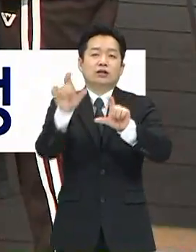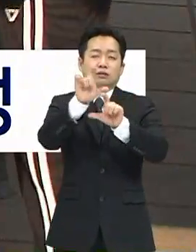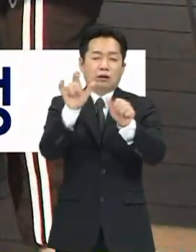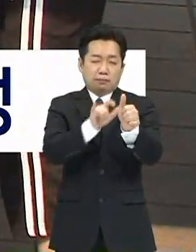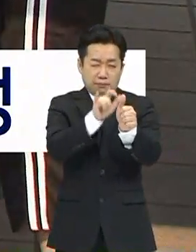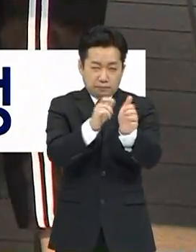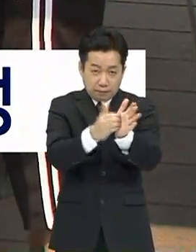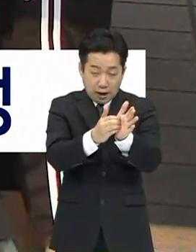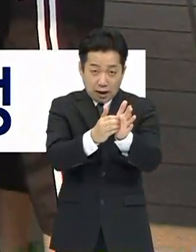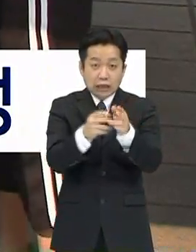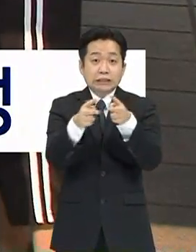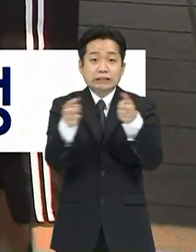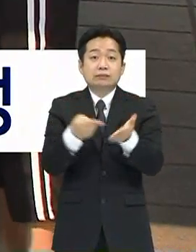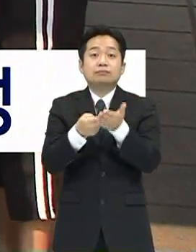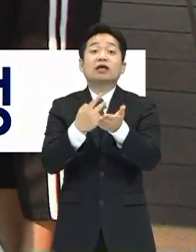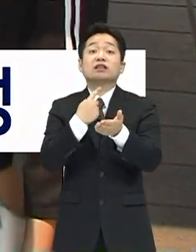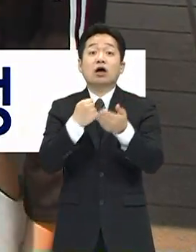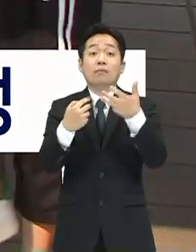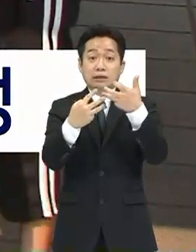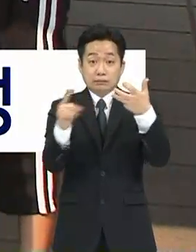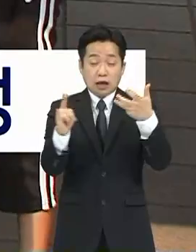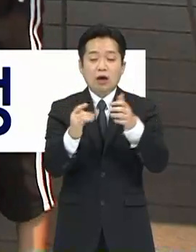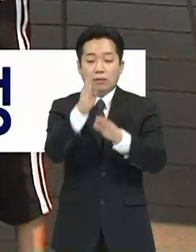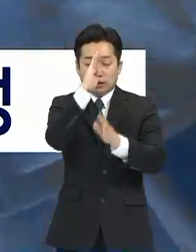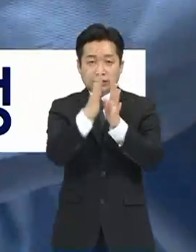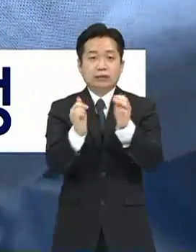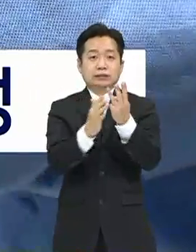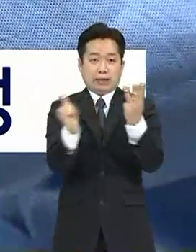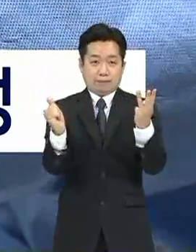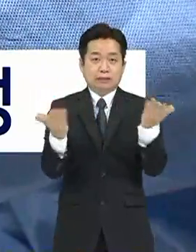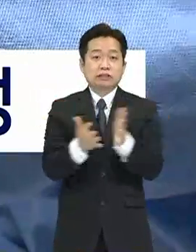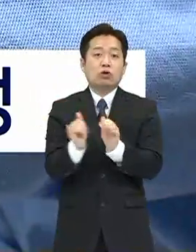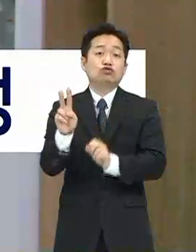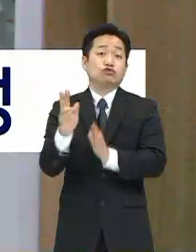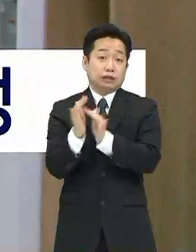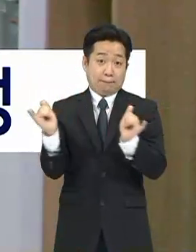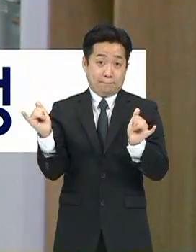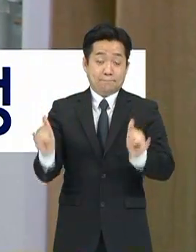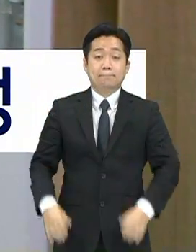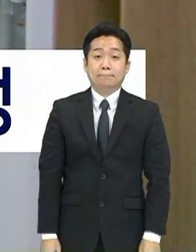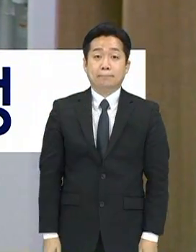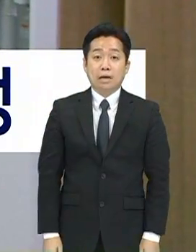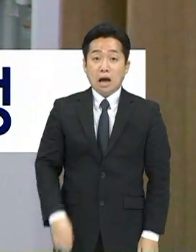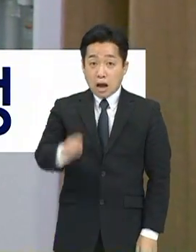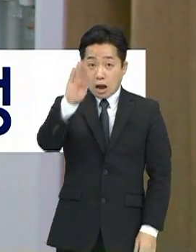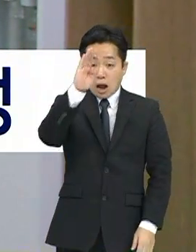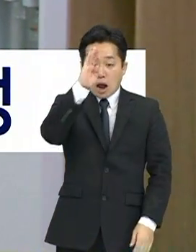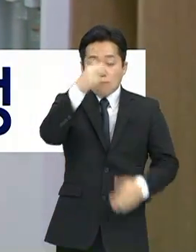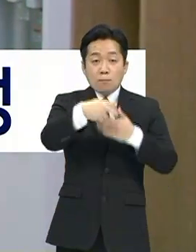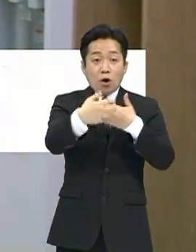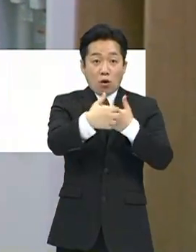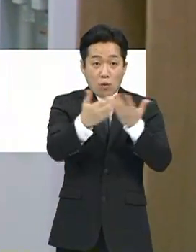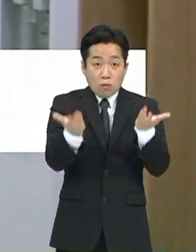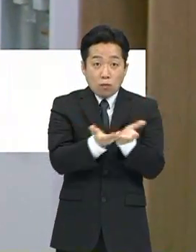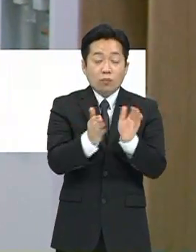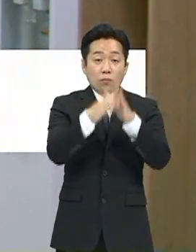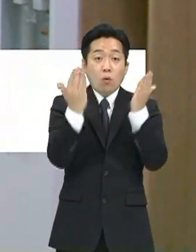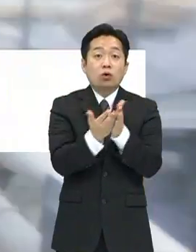받았습니다. 2층에 입원한 80대 환자 3명과 직원 2명입니다. 병원의 전체 환자와